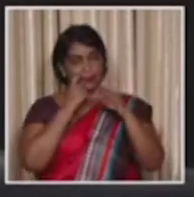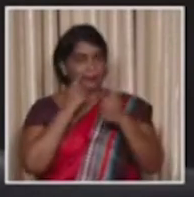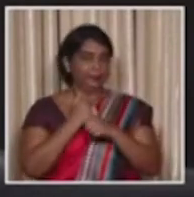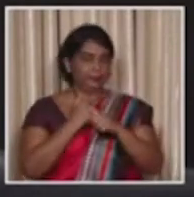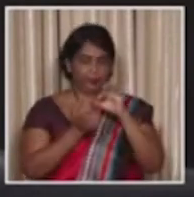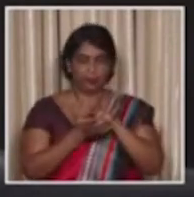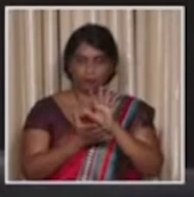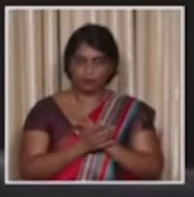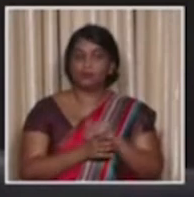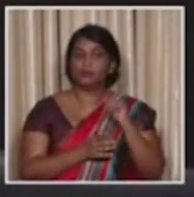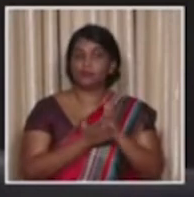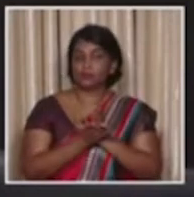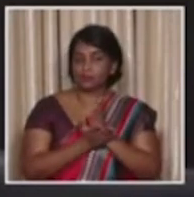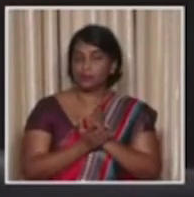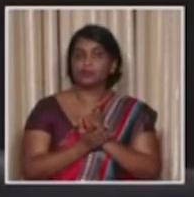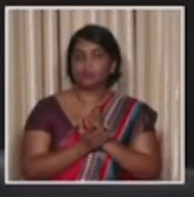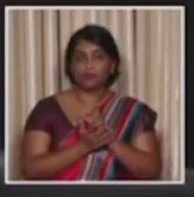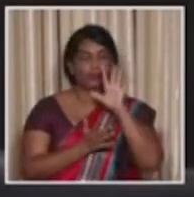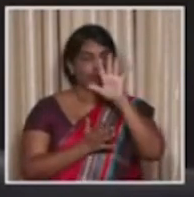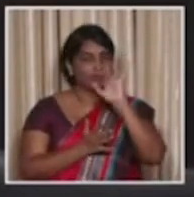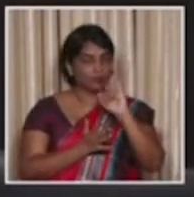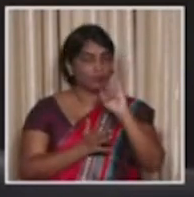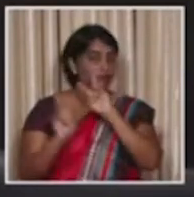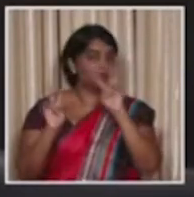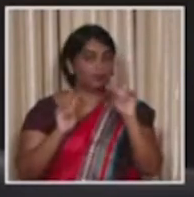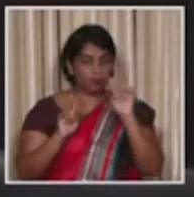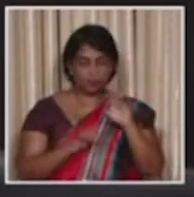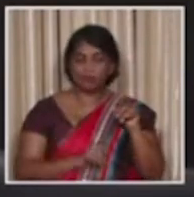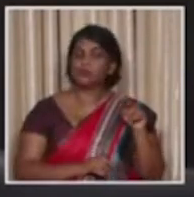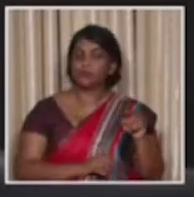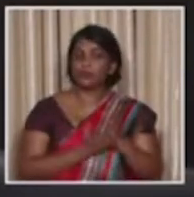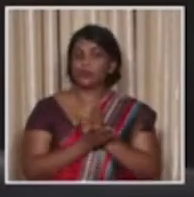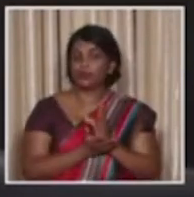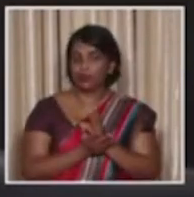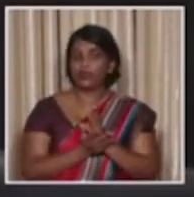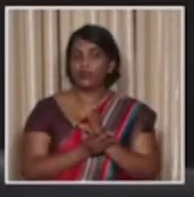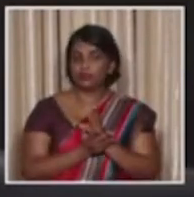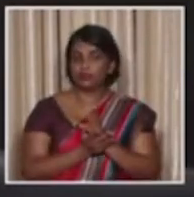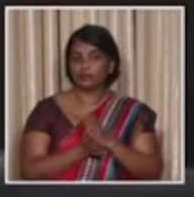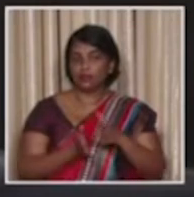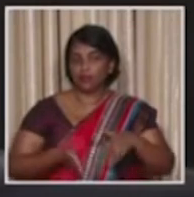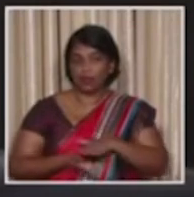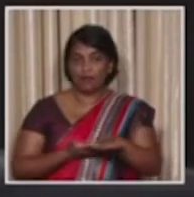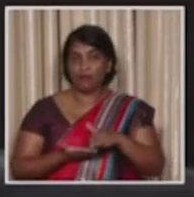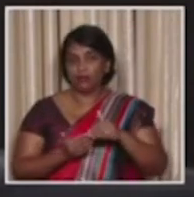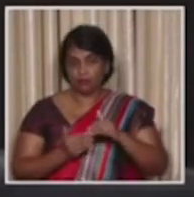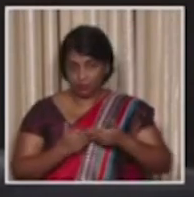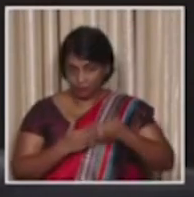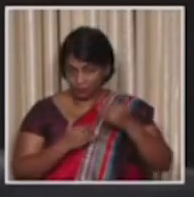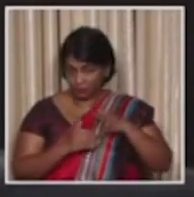විය. මෙම දුම්රිය හරස් මාර්ග 56න් 22ක් සඳහාම දුම්රිය මහපොළොව මතින් ඉඳිකරන්නේ